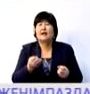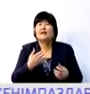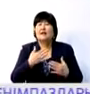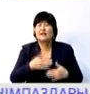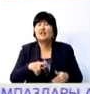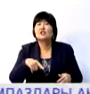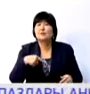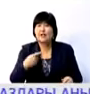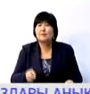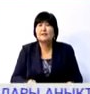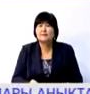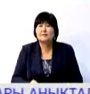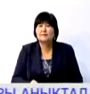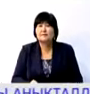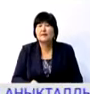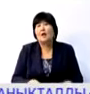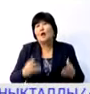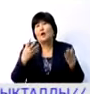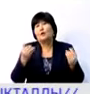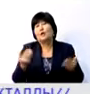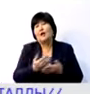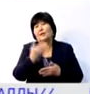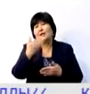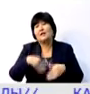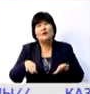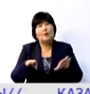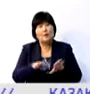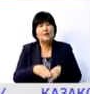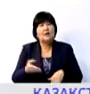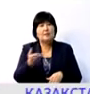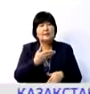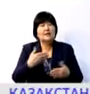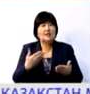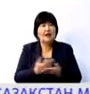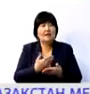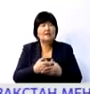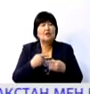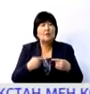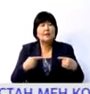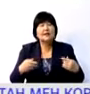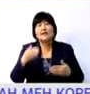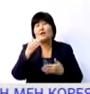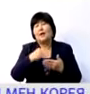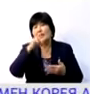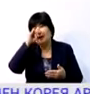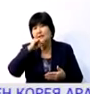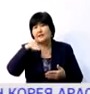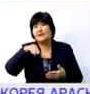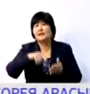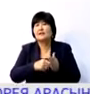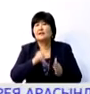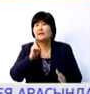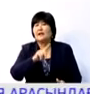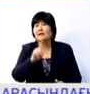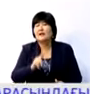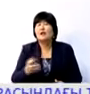ризашылығымызды білдіреміз. Күндізгі ақпараттар реті осындай. Біздің жаңалықтарымызды және басқа да бағдарламаларымызды